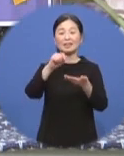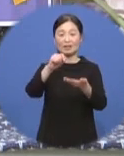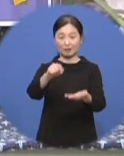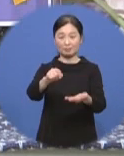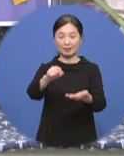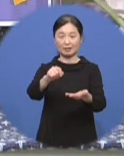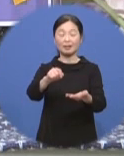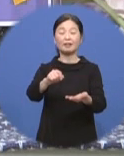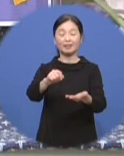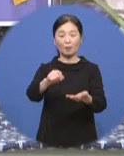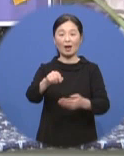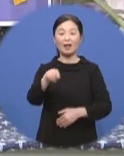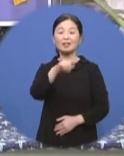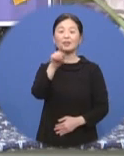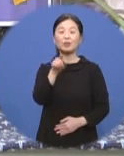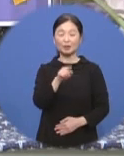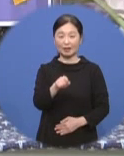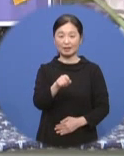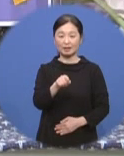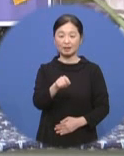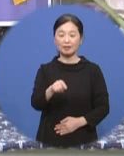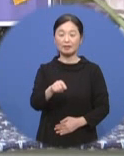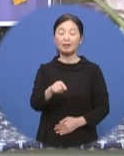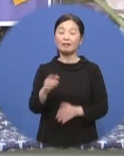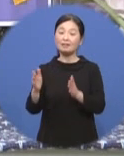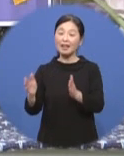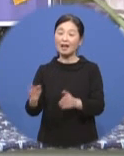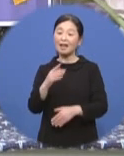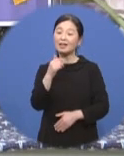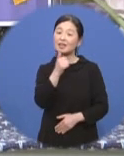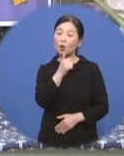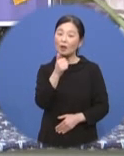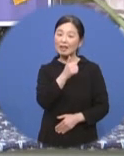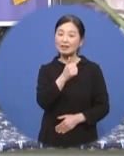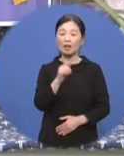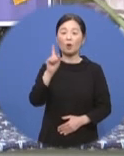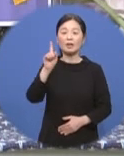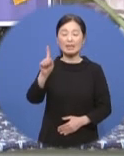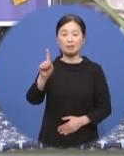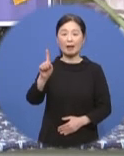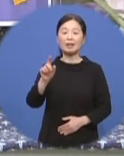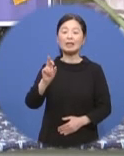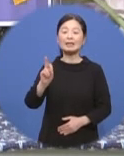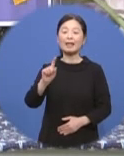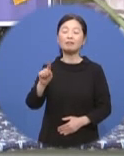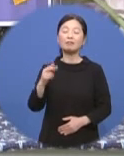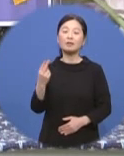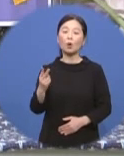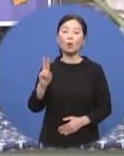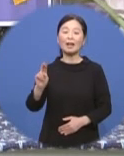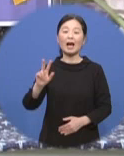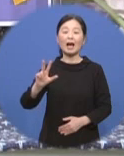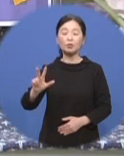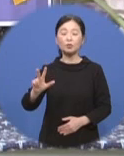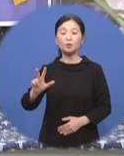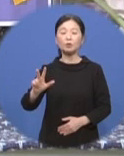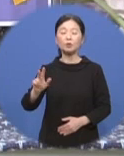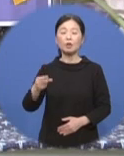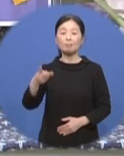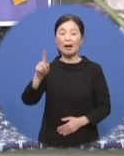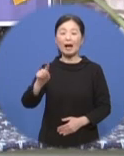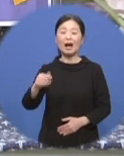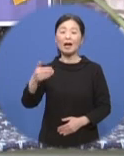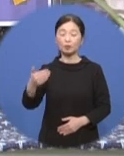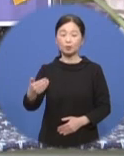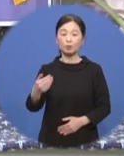ではプレゼントクイズです。前半で紹介したのは1番セントラルパーク、2番ジオパ